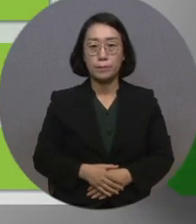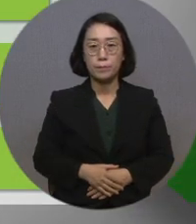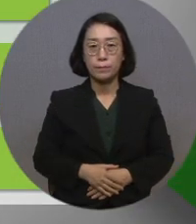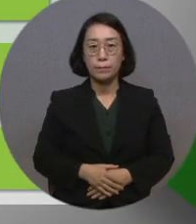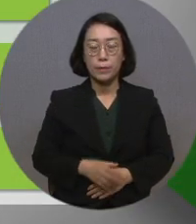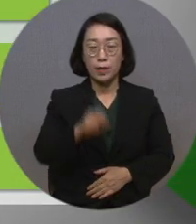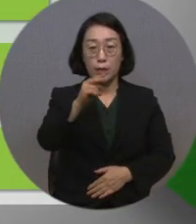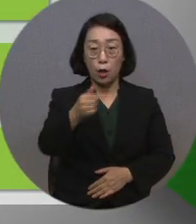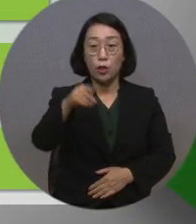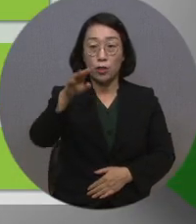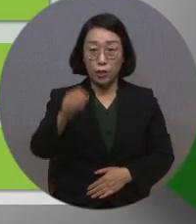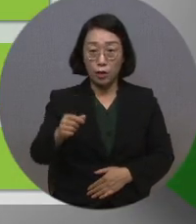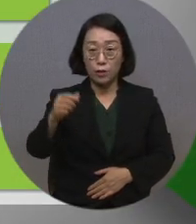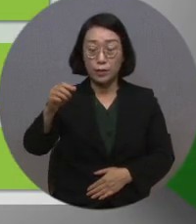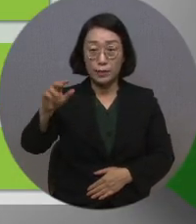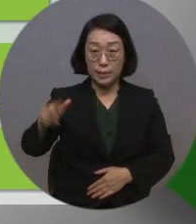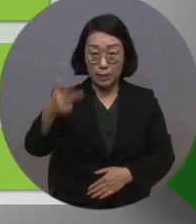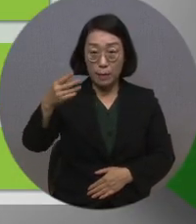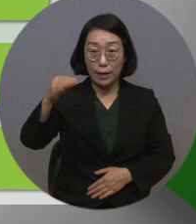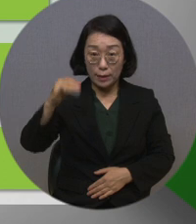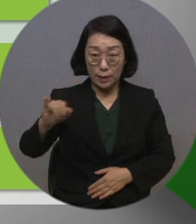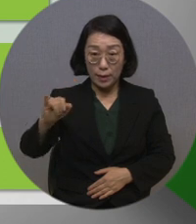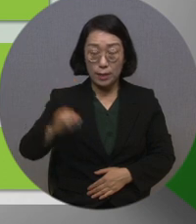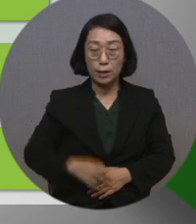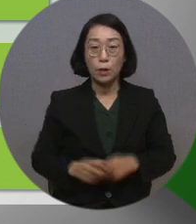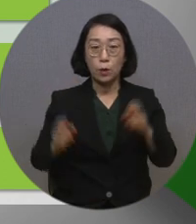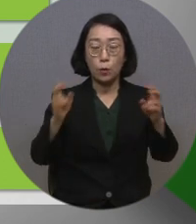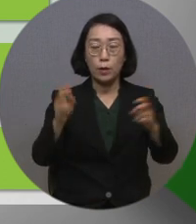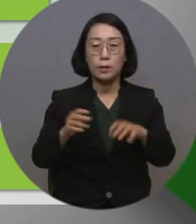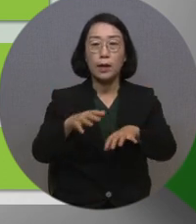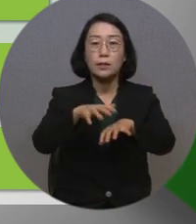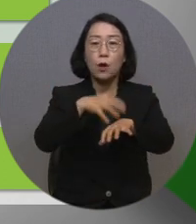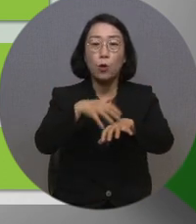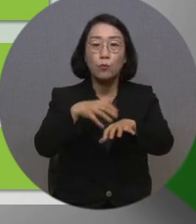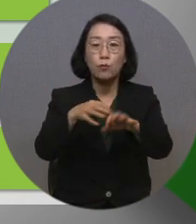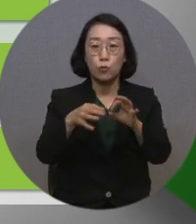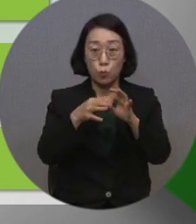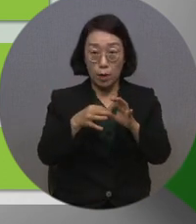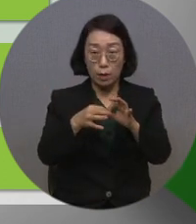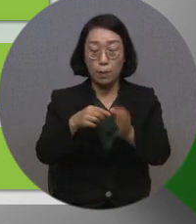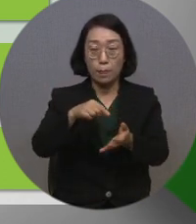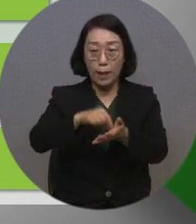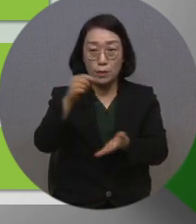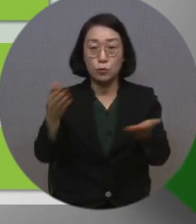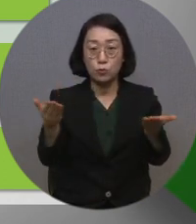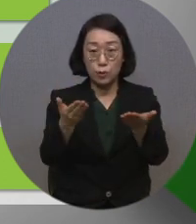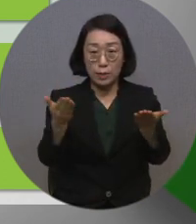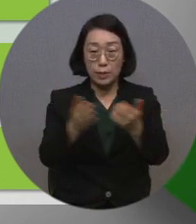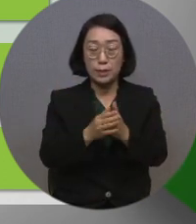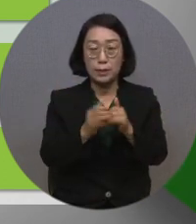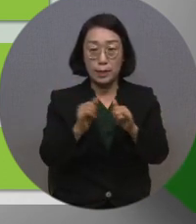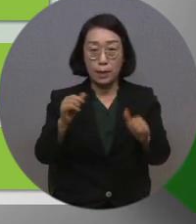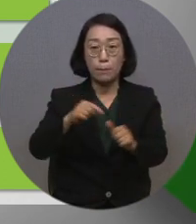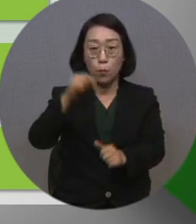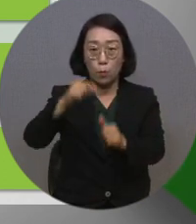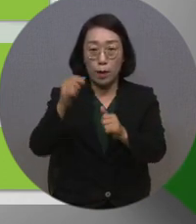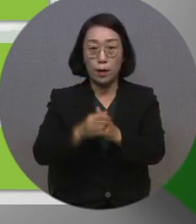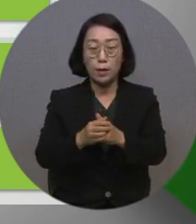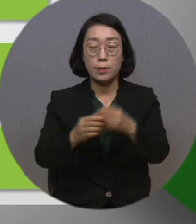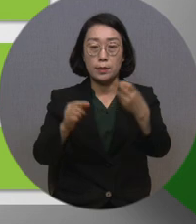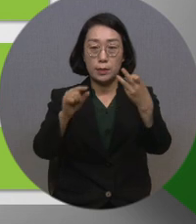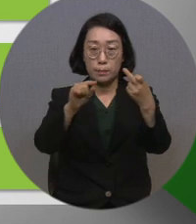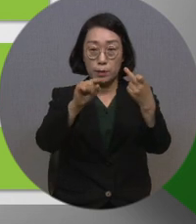연년 700리 주식회사에서 섬유 의복 분야 단순 종사원을 모집합니다. 접수 마감일은